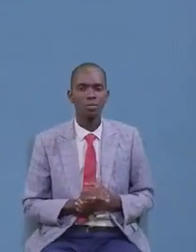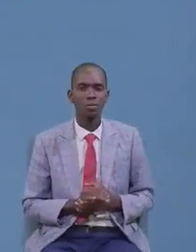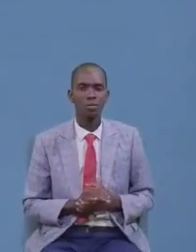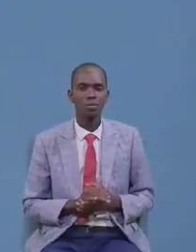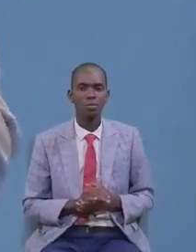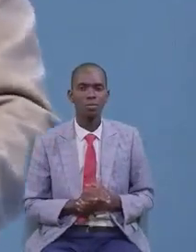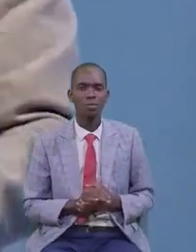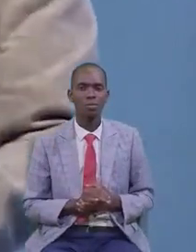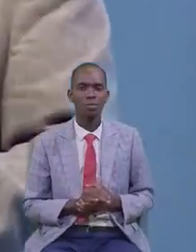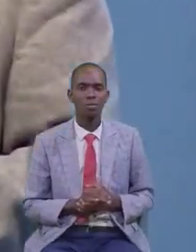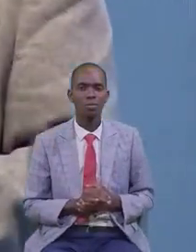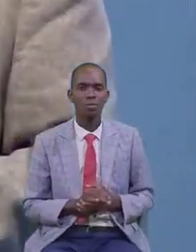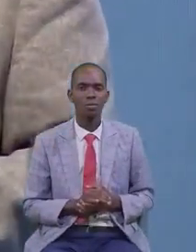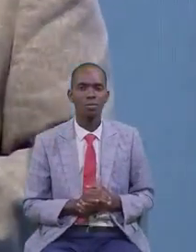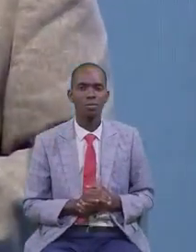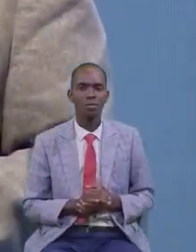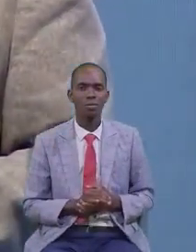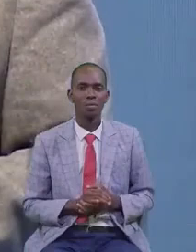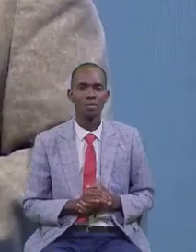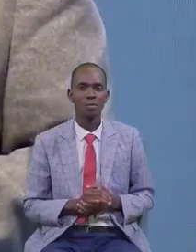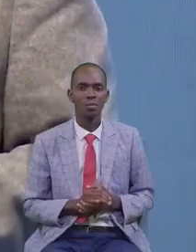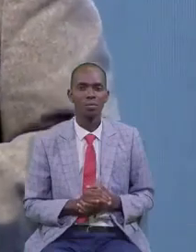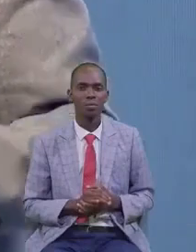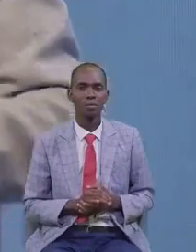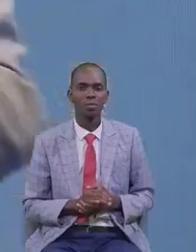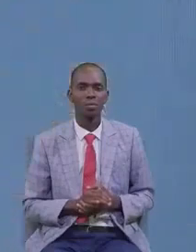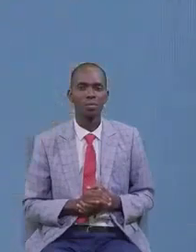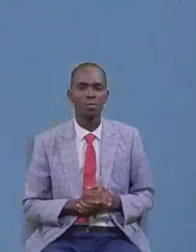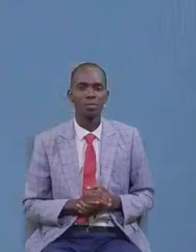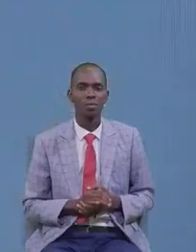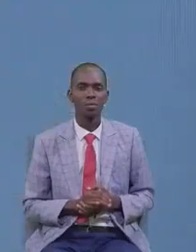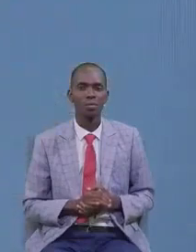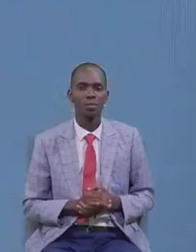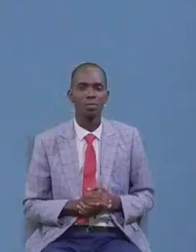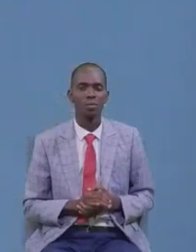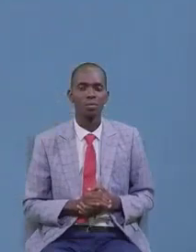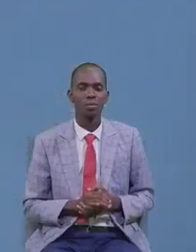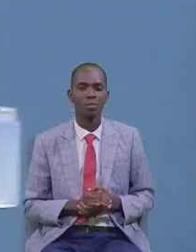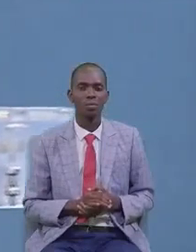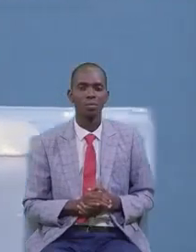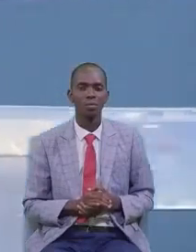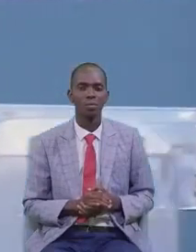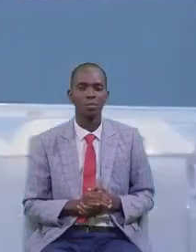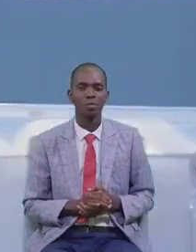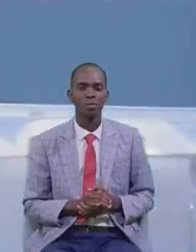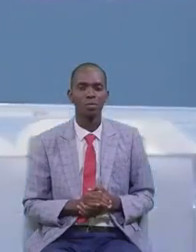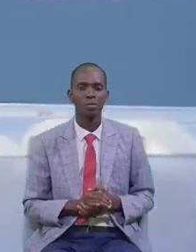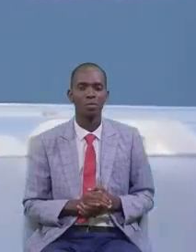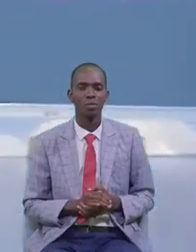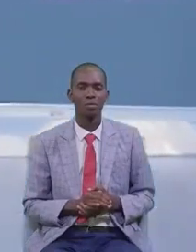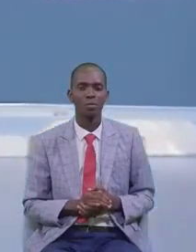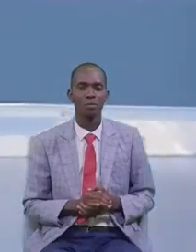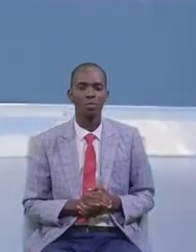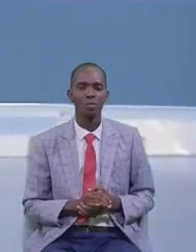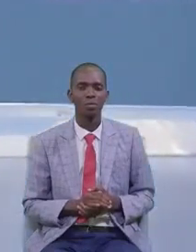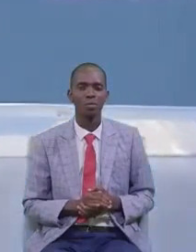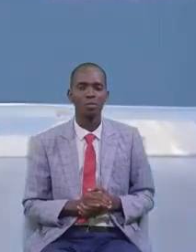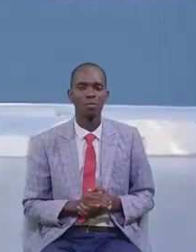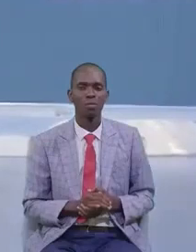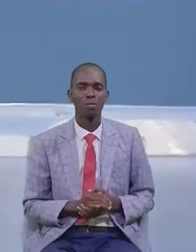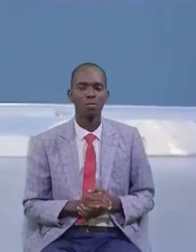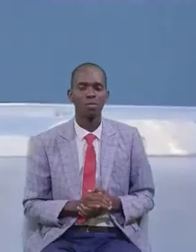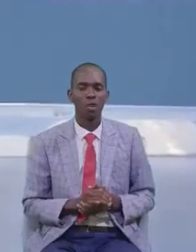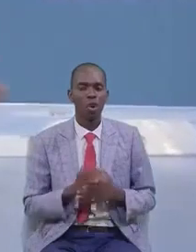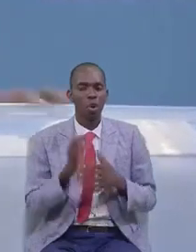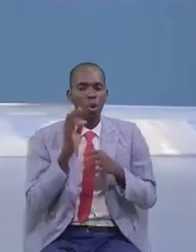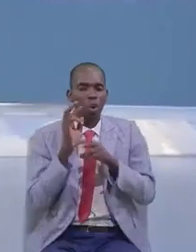మీ యొక్క గమనాన్ని నిర్దేశించనంటే ఆ వ్యక్తి వాత వేయబడ్డట్టుగా ఉన్నవాడై తన దిశానిర్దేశం వైపుకు వెళ్ళలేని వాడవుతాడు.